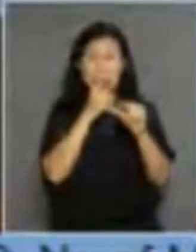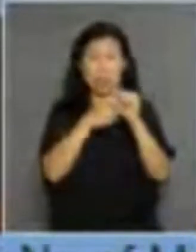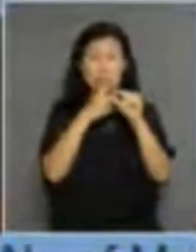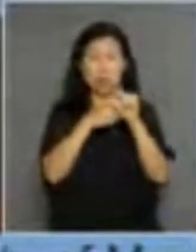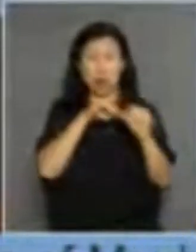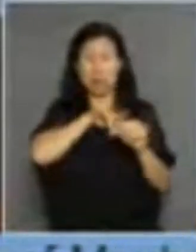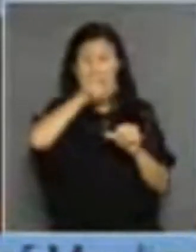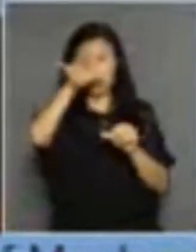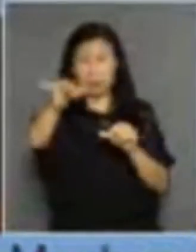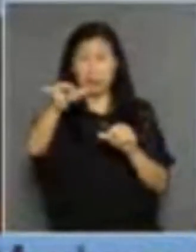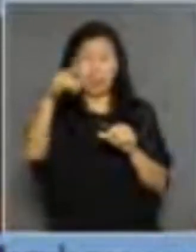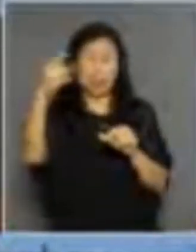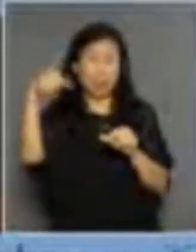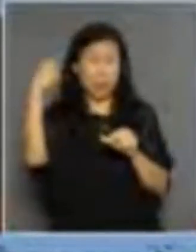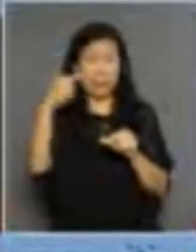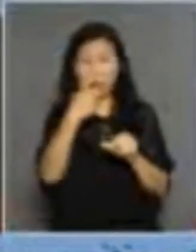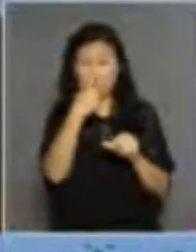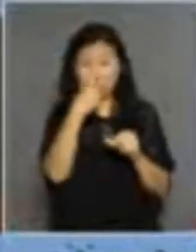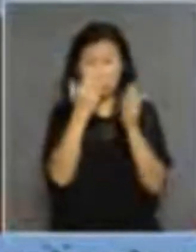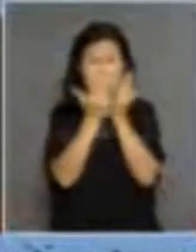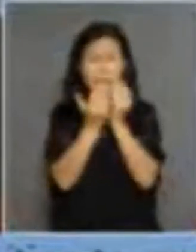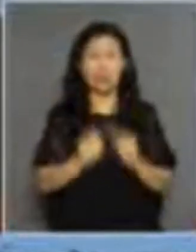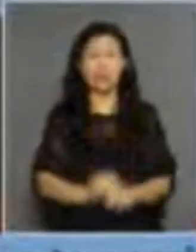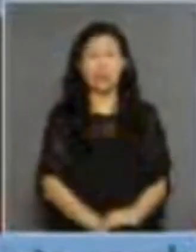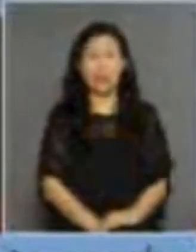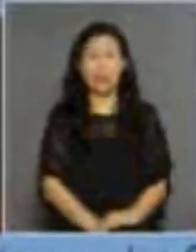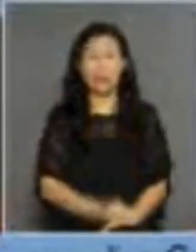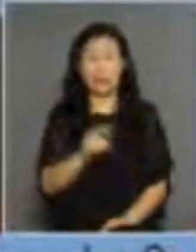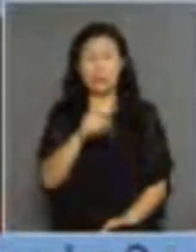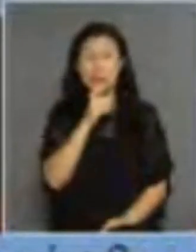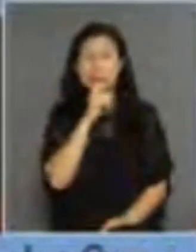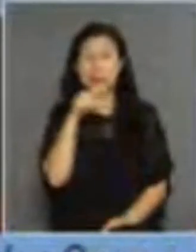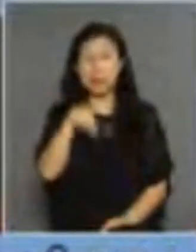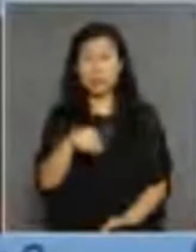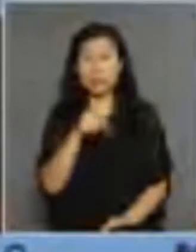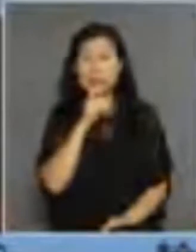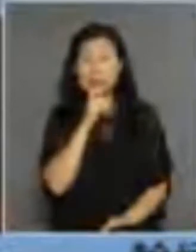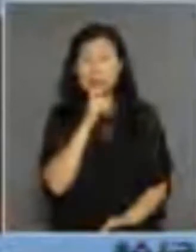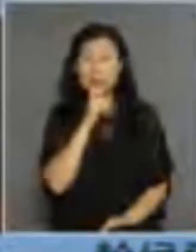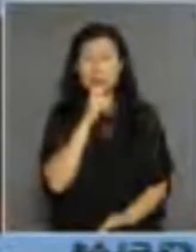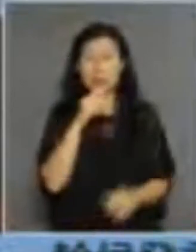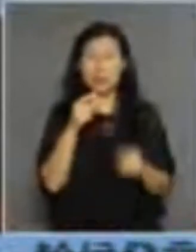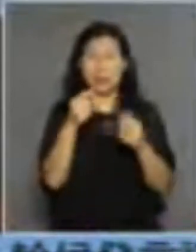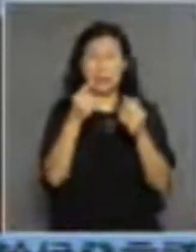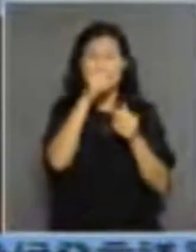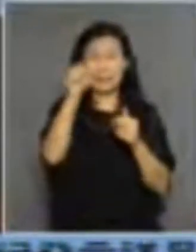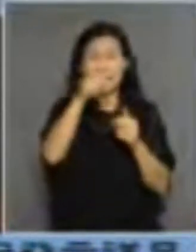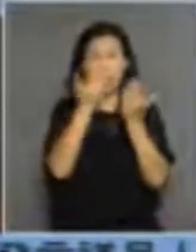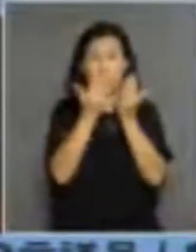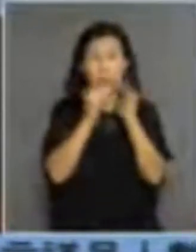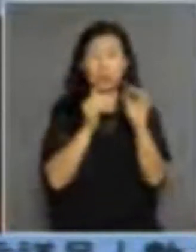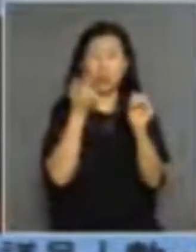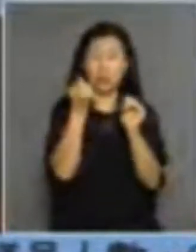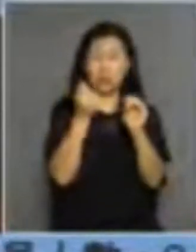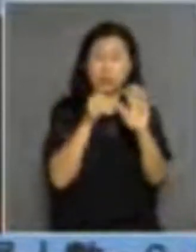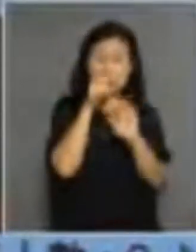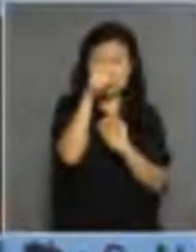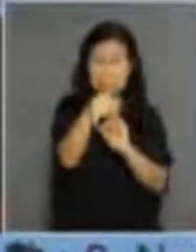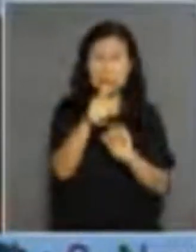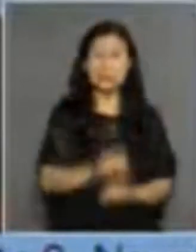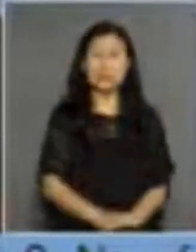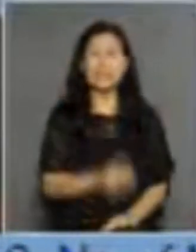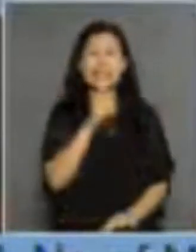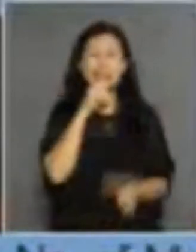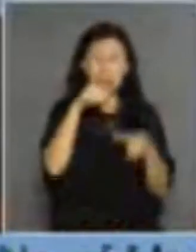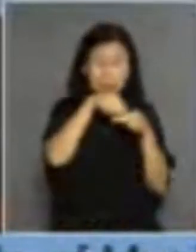外國讀，因為中學喺外國讀就喺外國又好，即係大好嘅大學容易啲嘛。呢、這個仲唔係有錢人